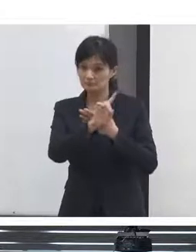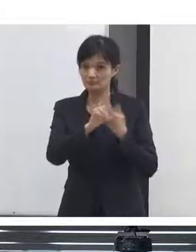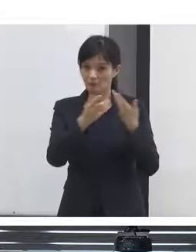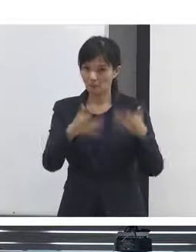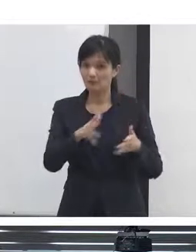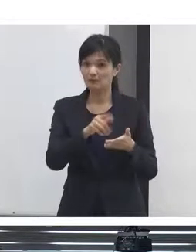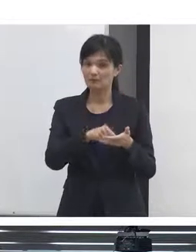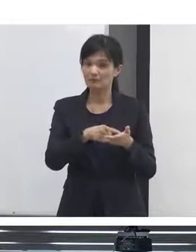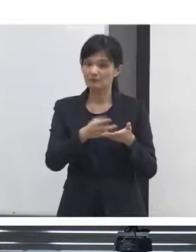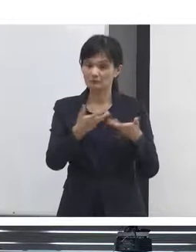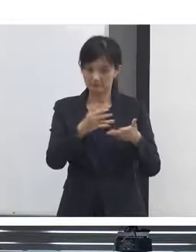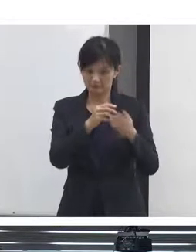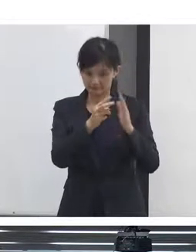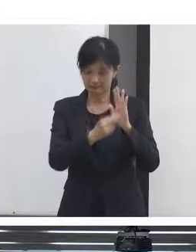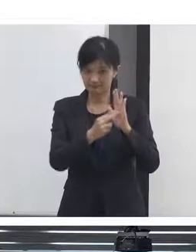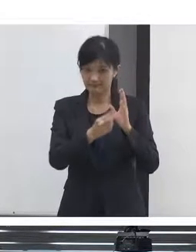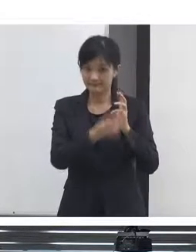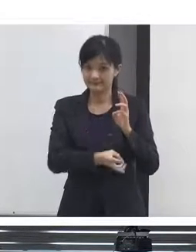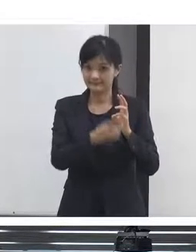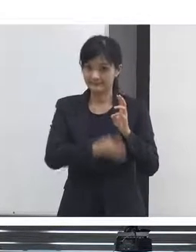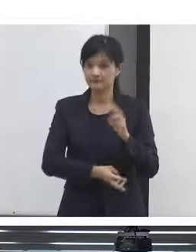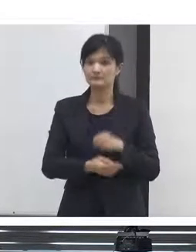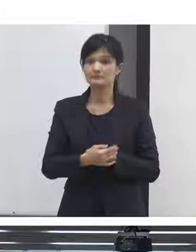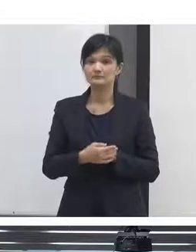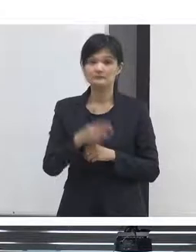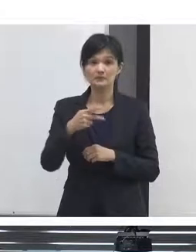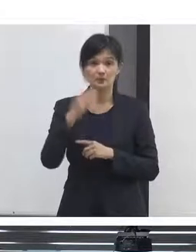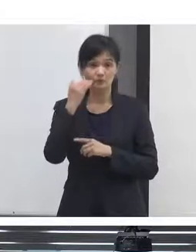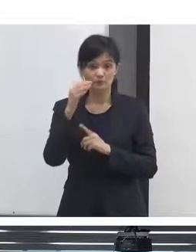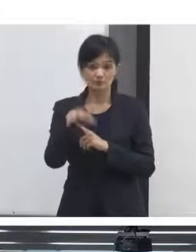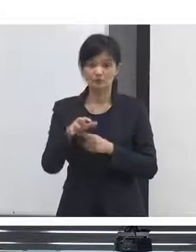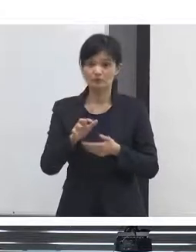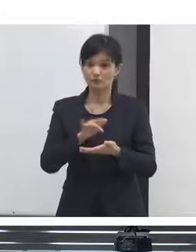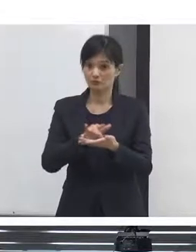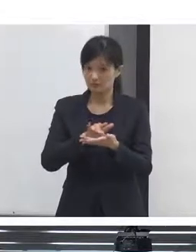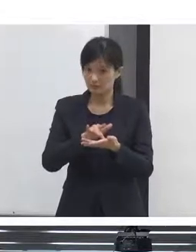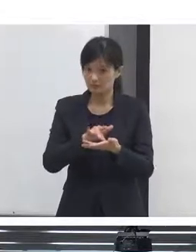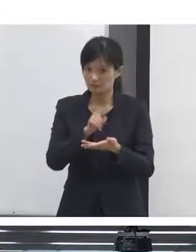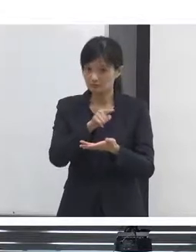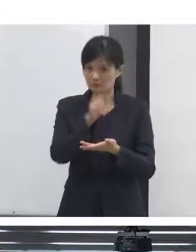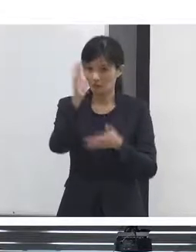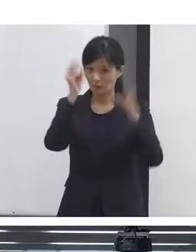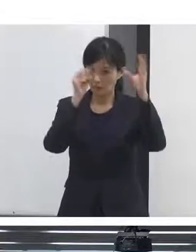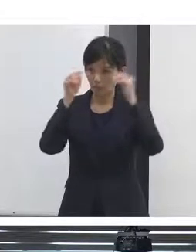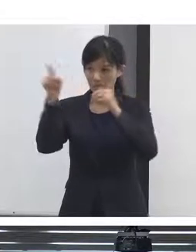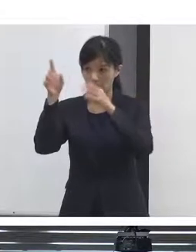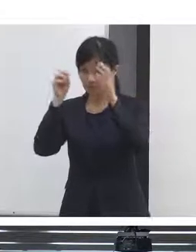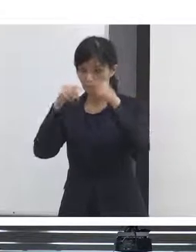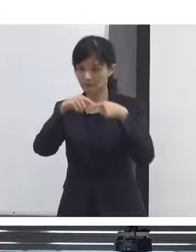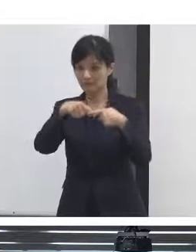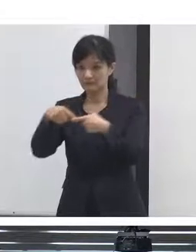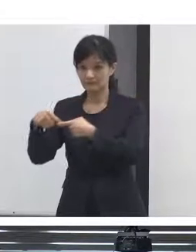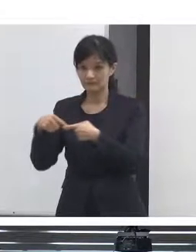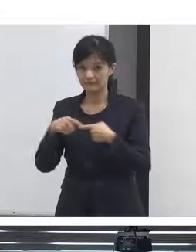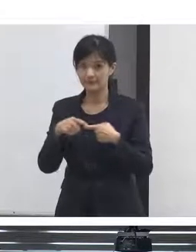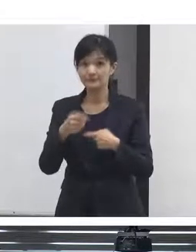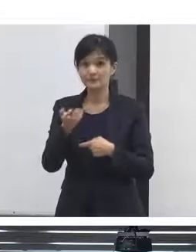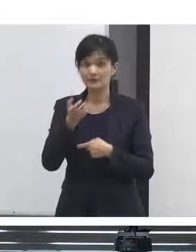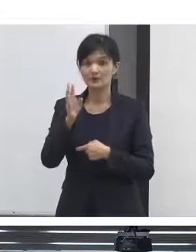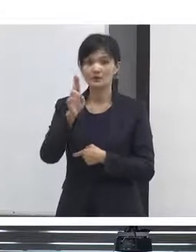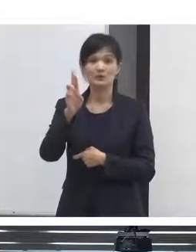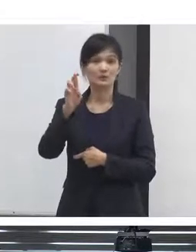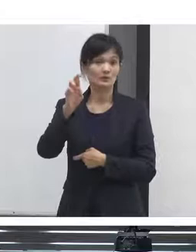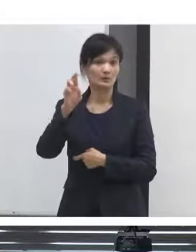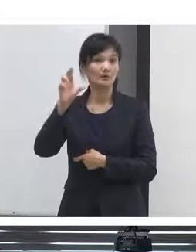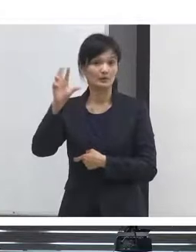的资料里面呢，事实上我们也可以透过这个方式呢去做资料的串接。也就是说，我们刚刚描述的那一个 URL 里面是描